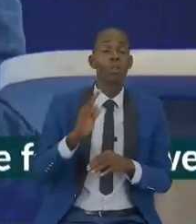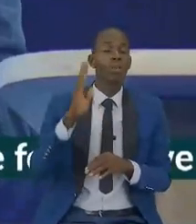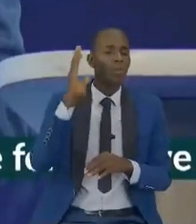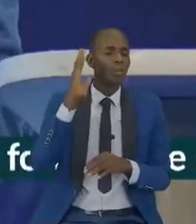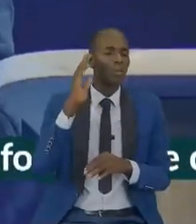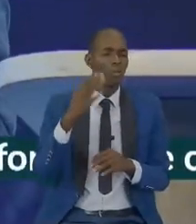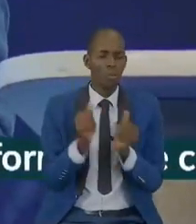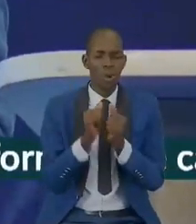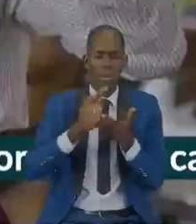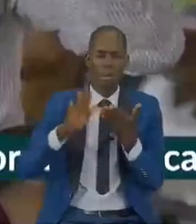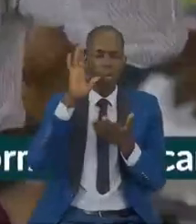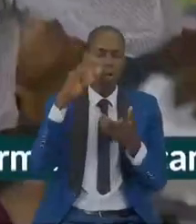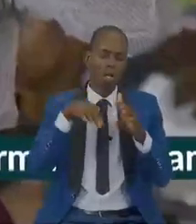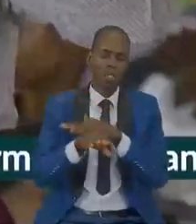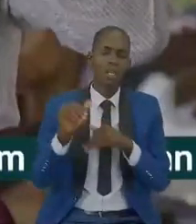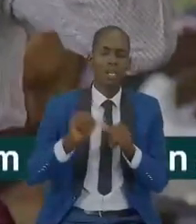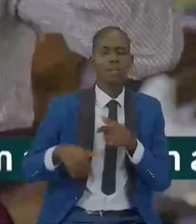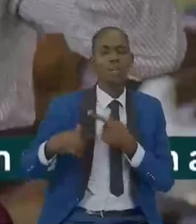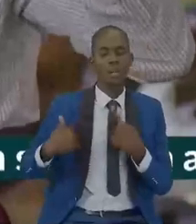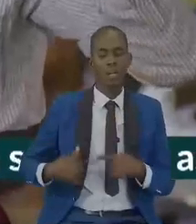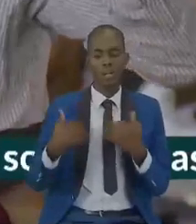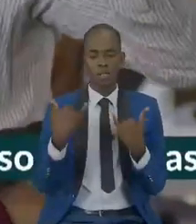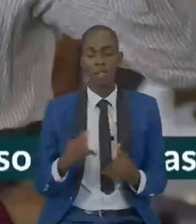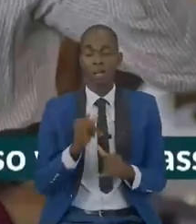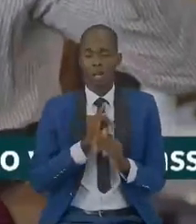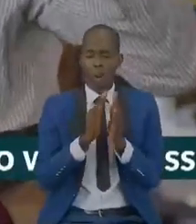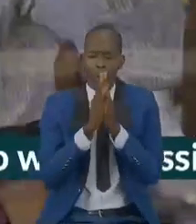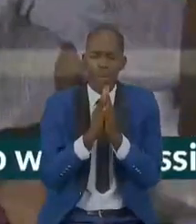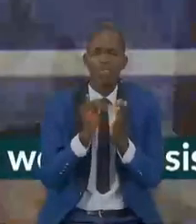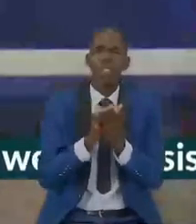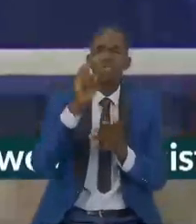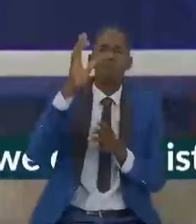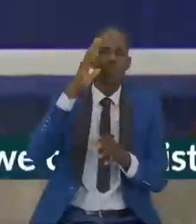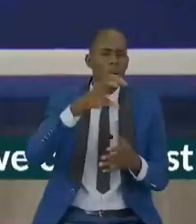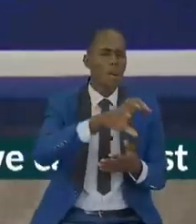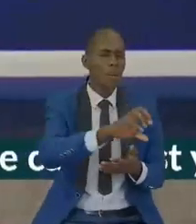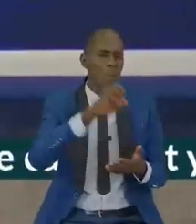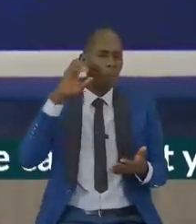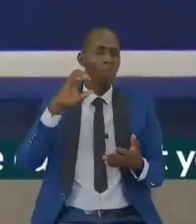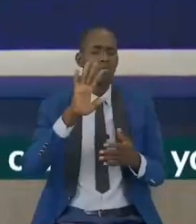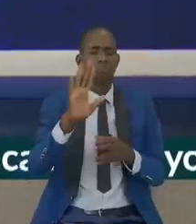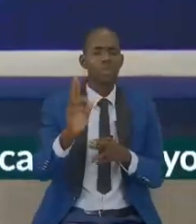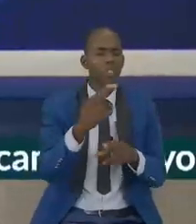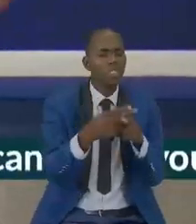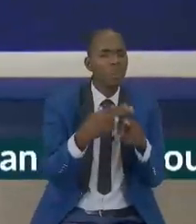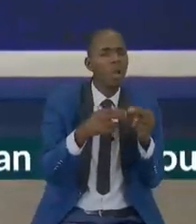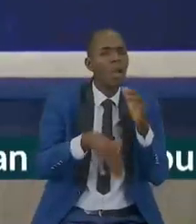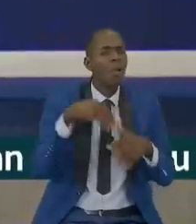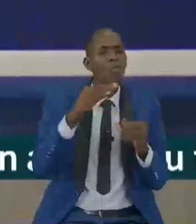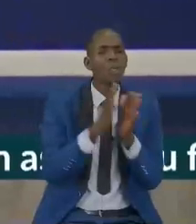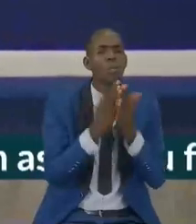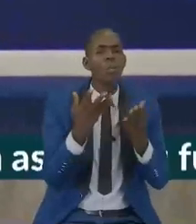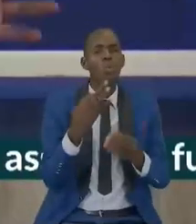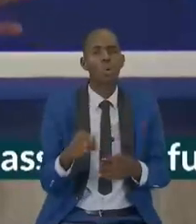du cœur avec le pardon soit donnée à chaque cœur. Je prie que tu ôtes